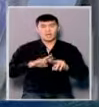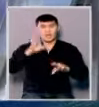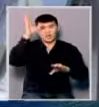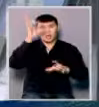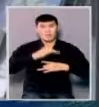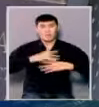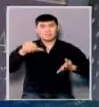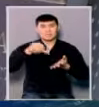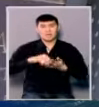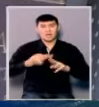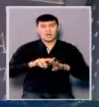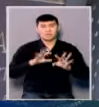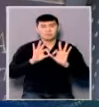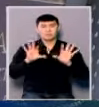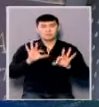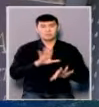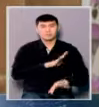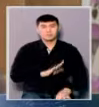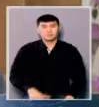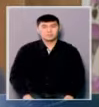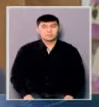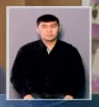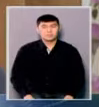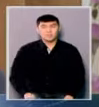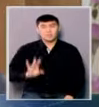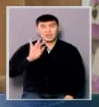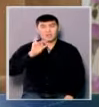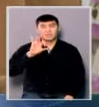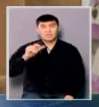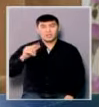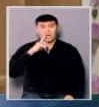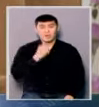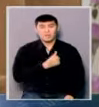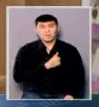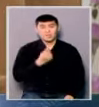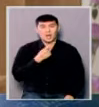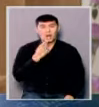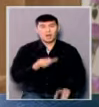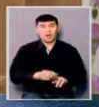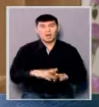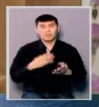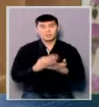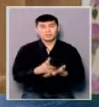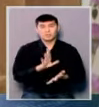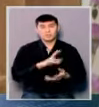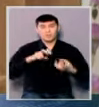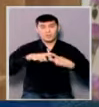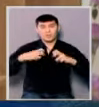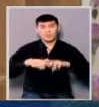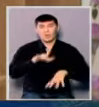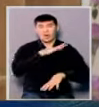мерейтойға қатысты ұсыныс пікірлерімен де бөлісті. Исатай Тайманұлы туралы жалпы айтылатын мәселелер